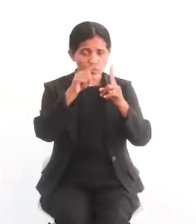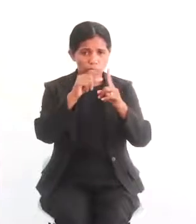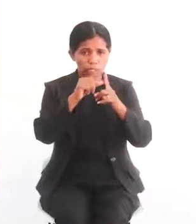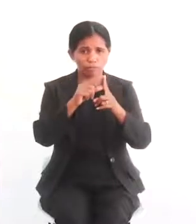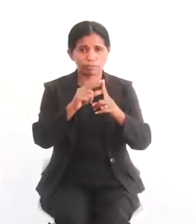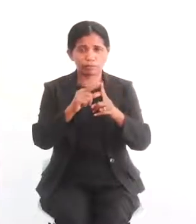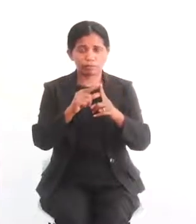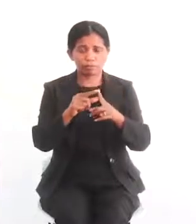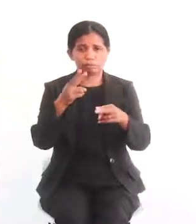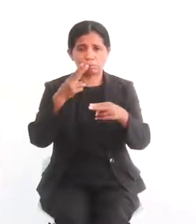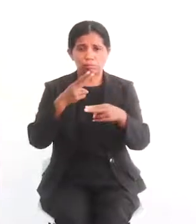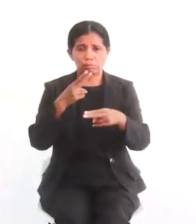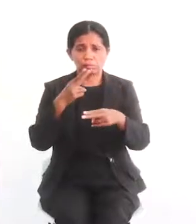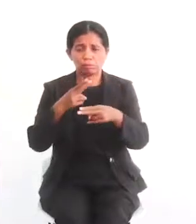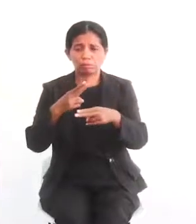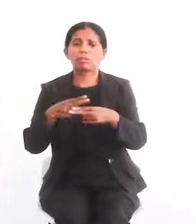Naran-naran.